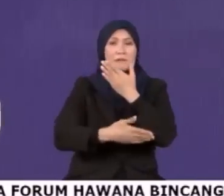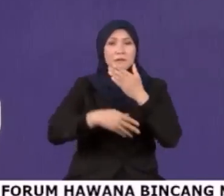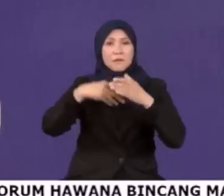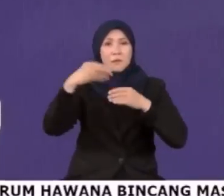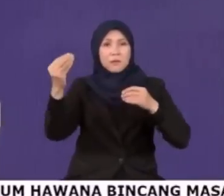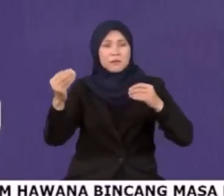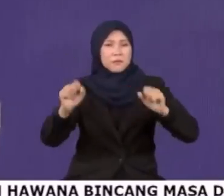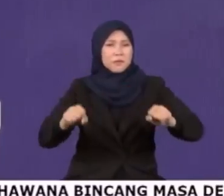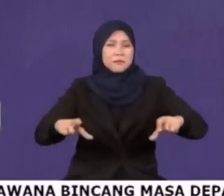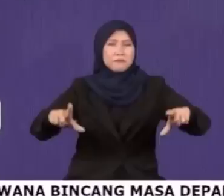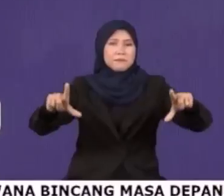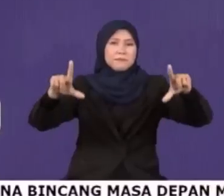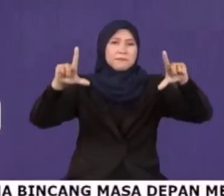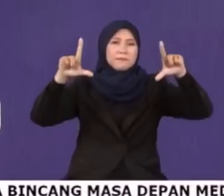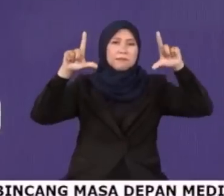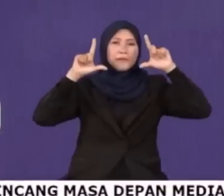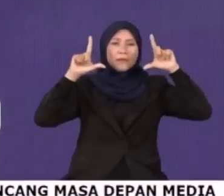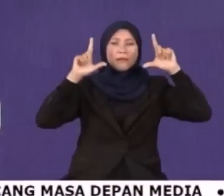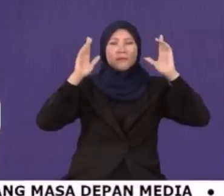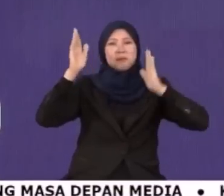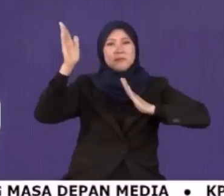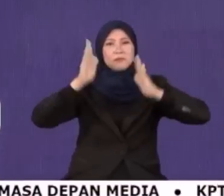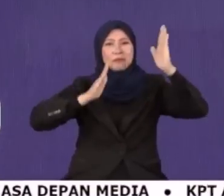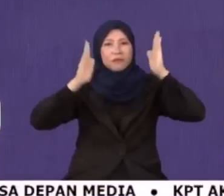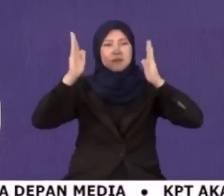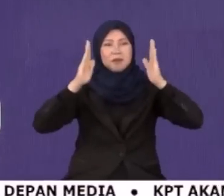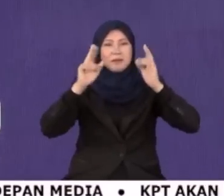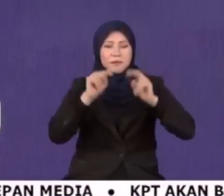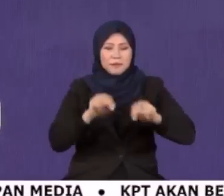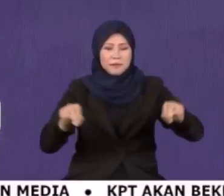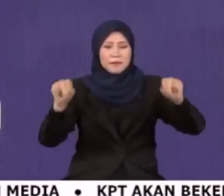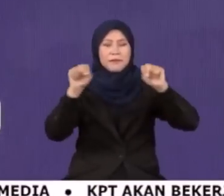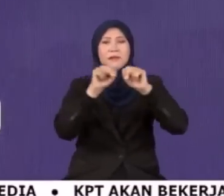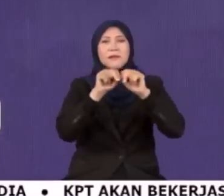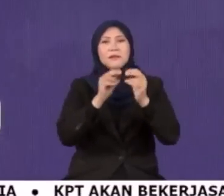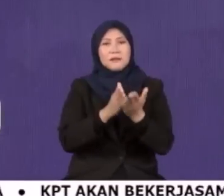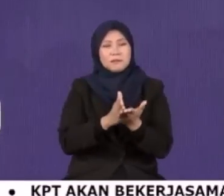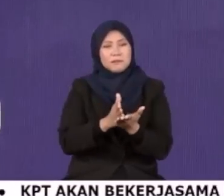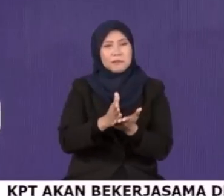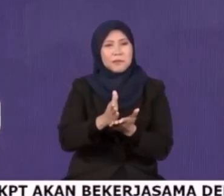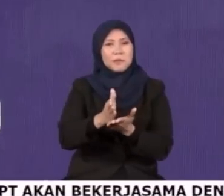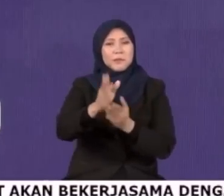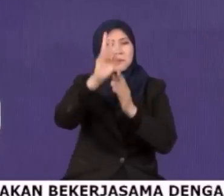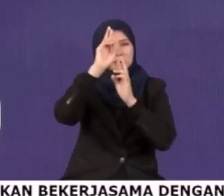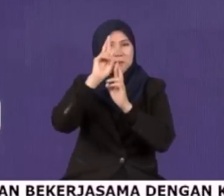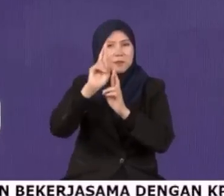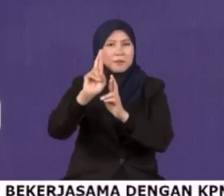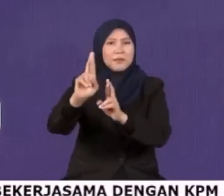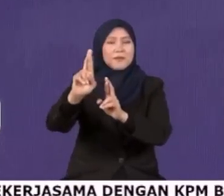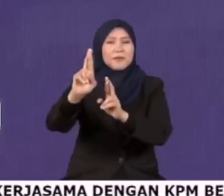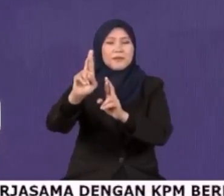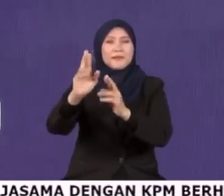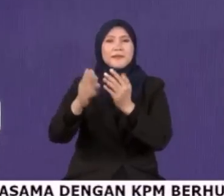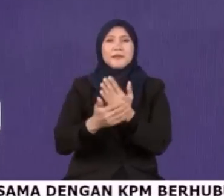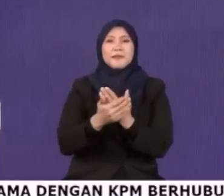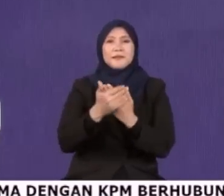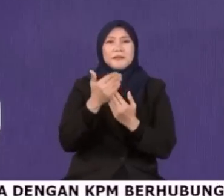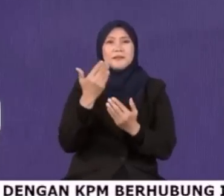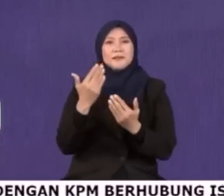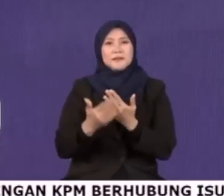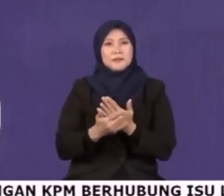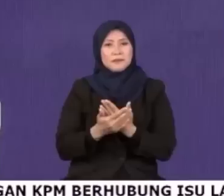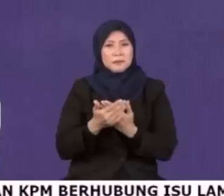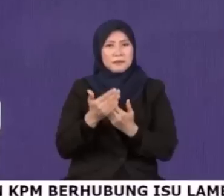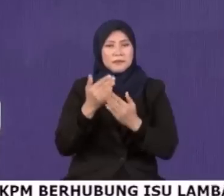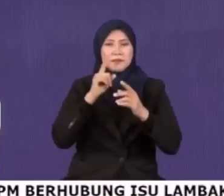harakat dan martabat mereka dengan nilai yang luhur yang senang dengan